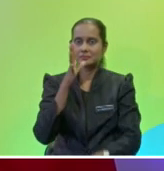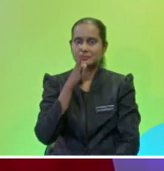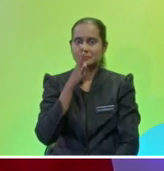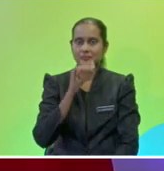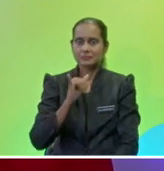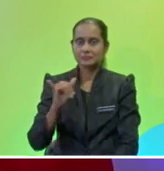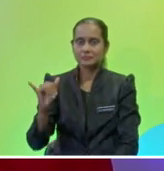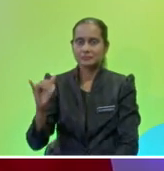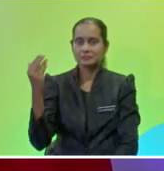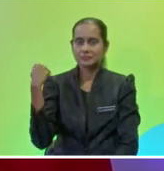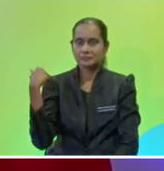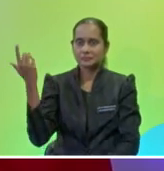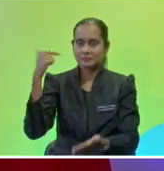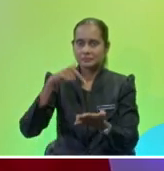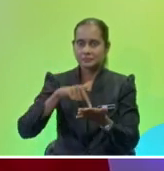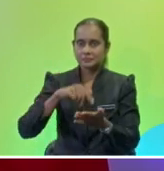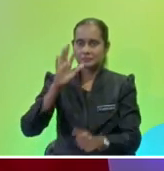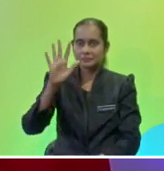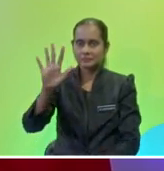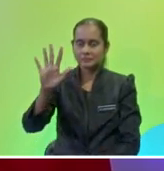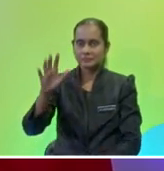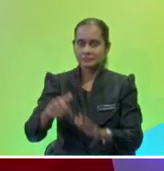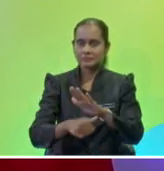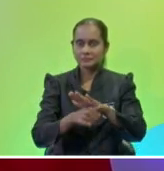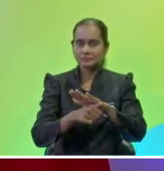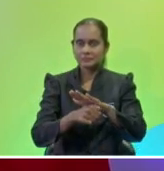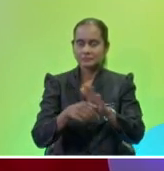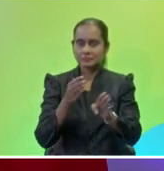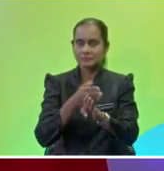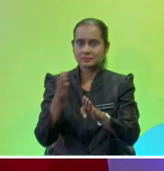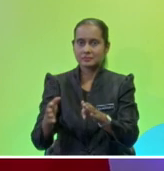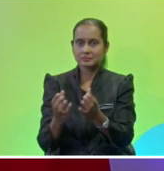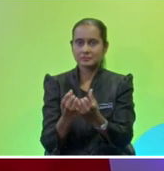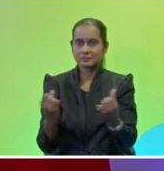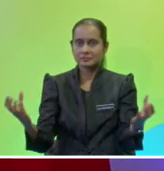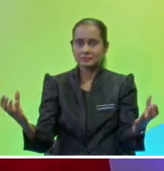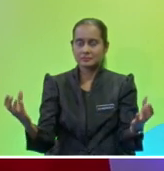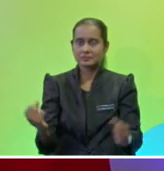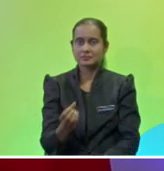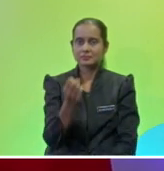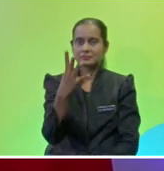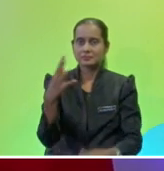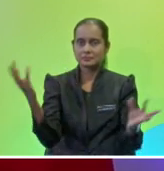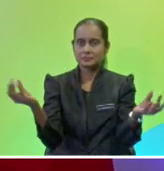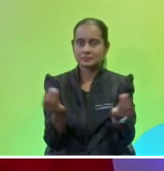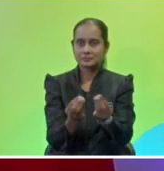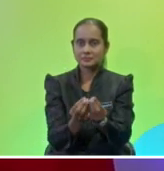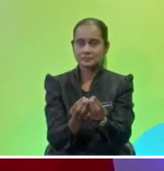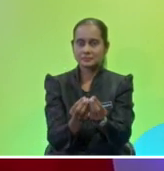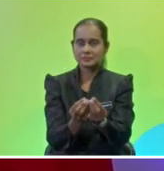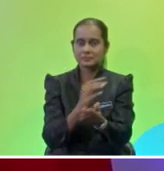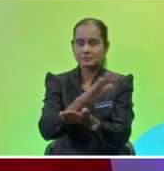ada lagi lima siput di tepi Berapa jumlah siput